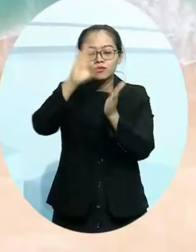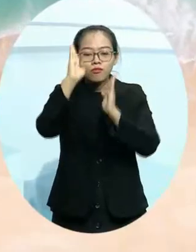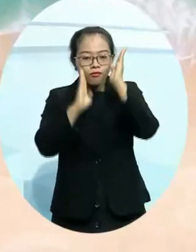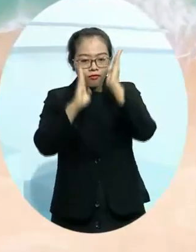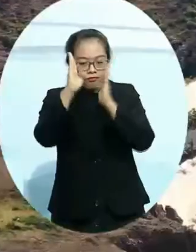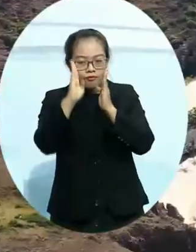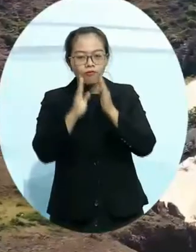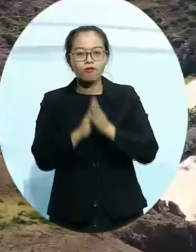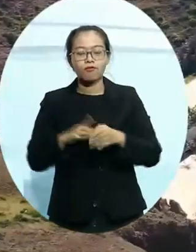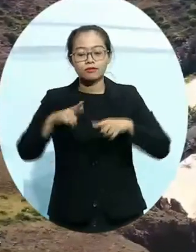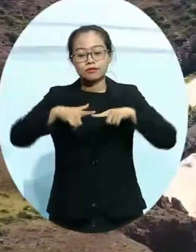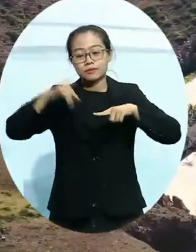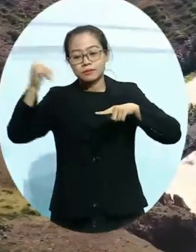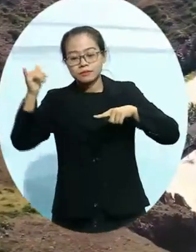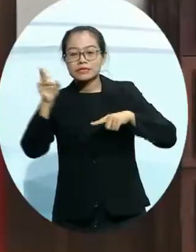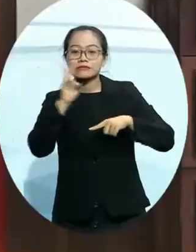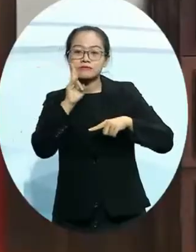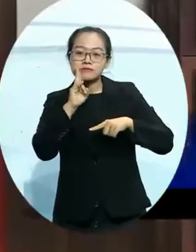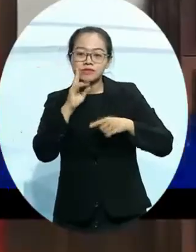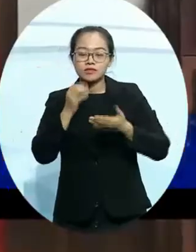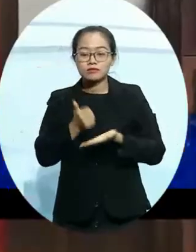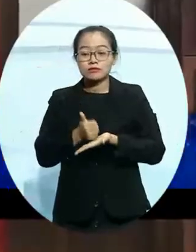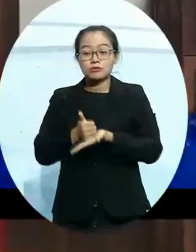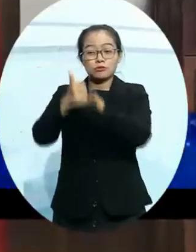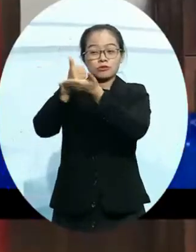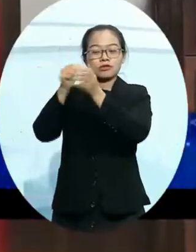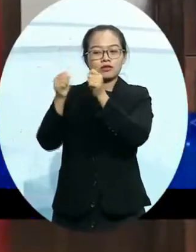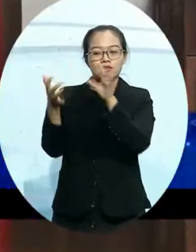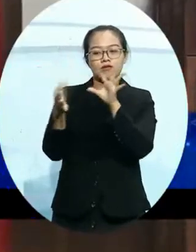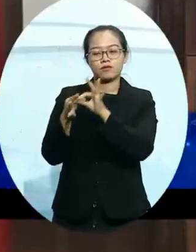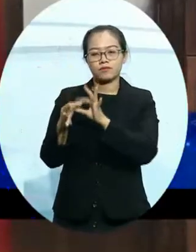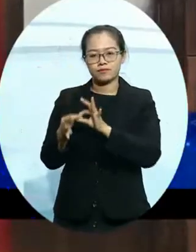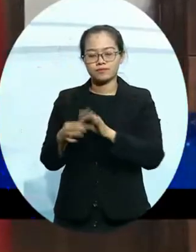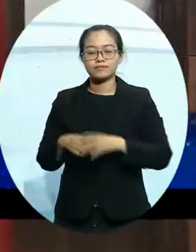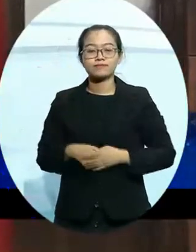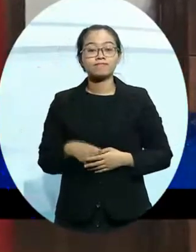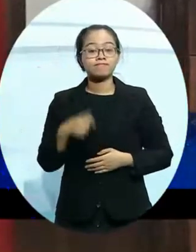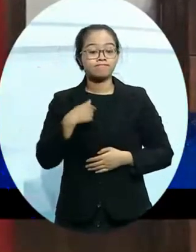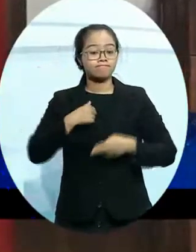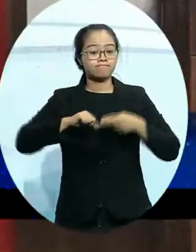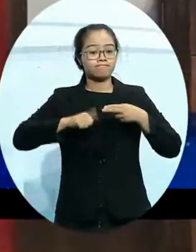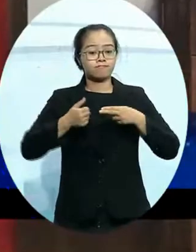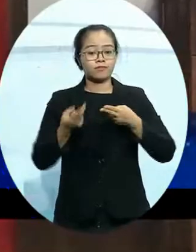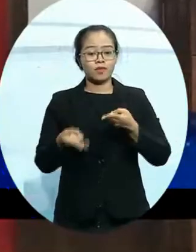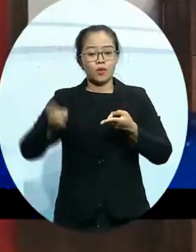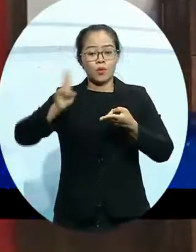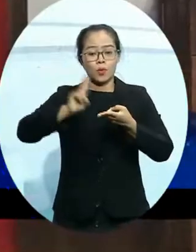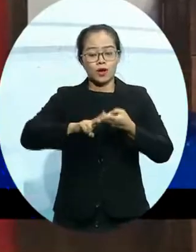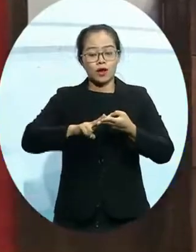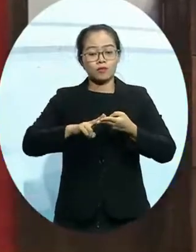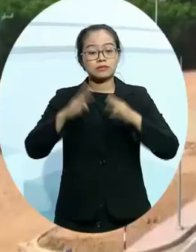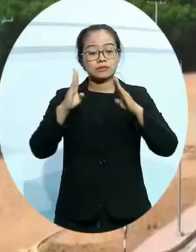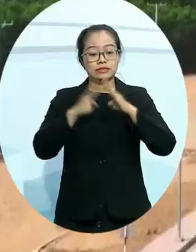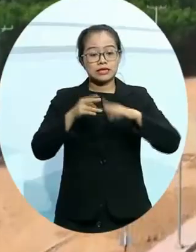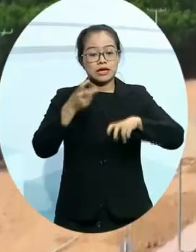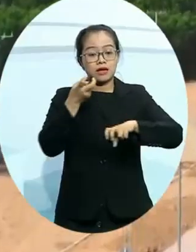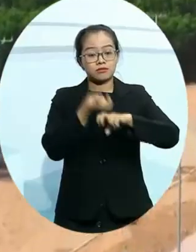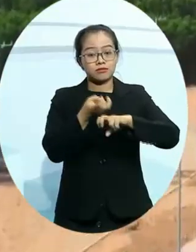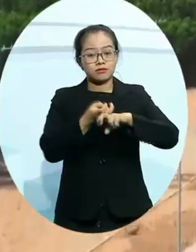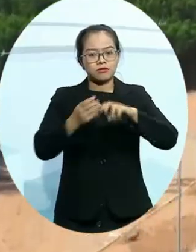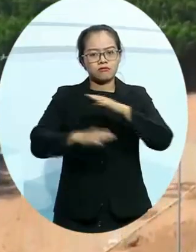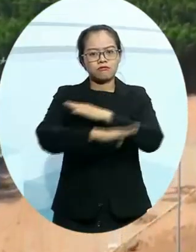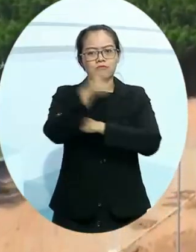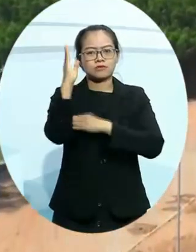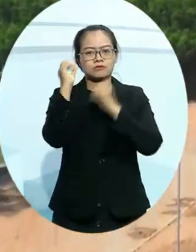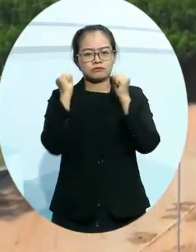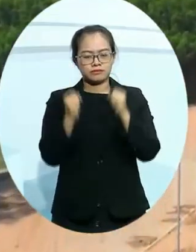biển và nhiều danh thắng nổi tiếng. Quy Nhơn được tôi đánh giá là một trong những cái vùng phát triển bất động sản du lịch tiềm năng. Sự kết hợp đầu